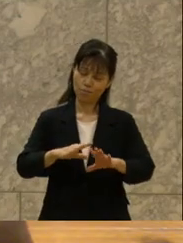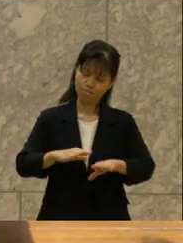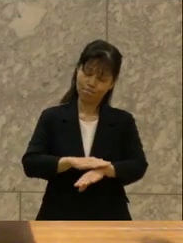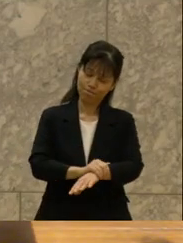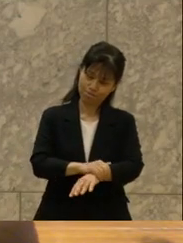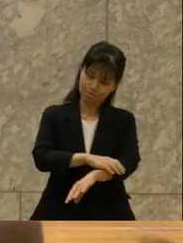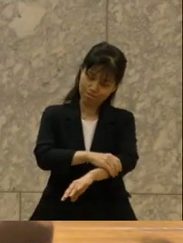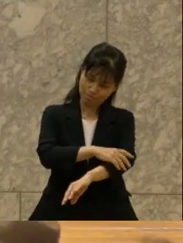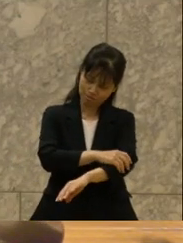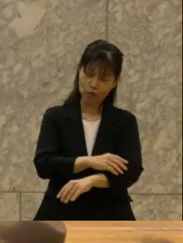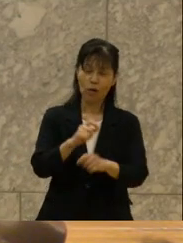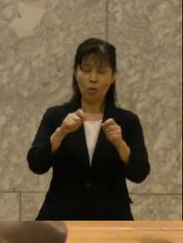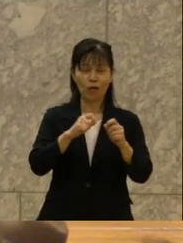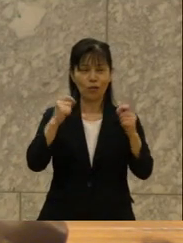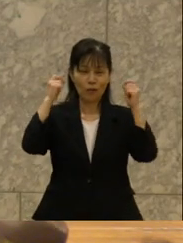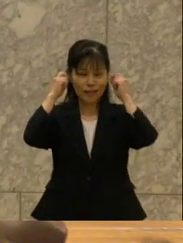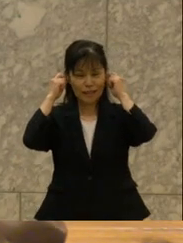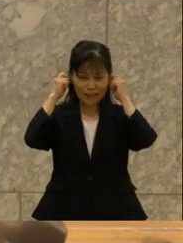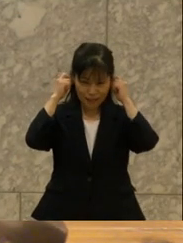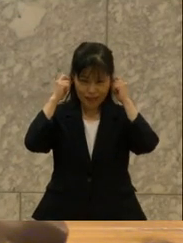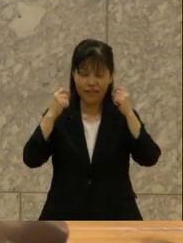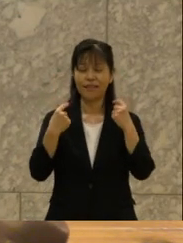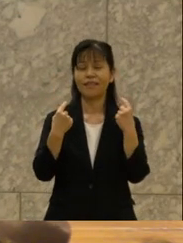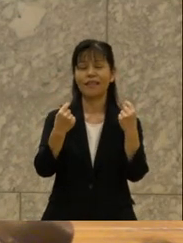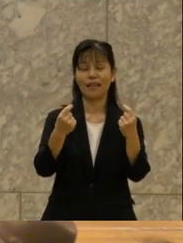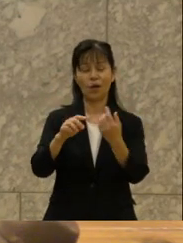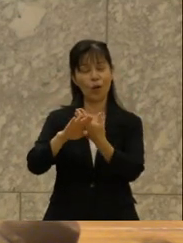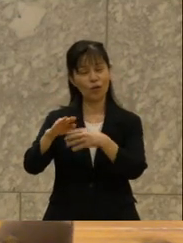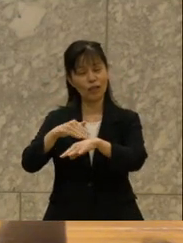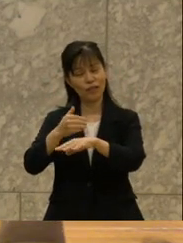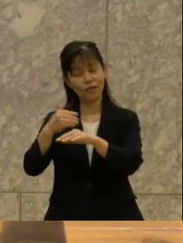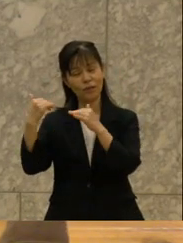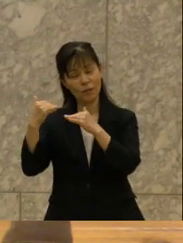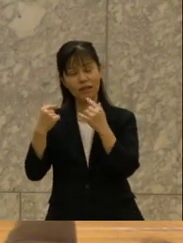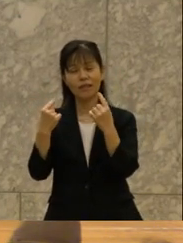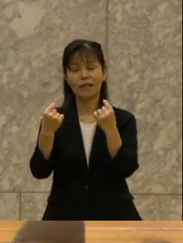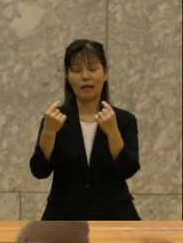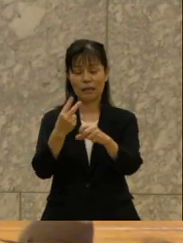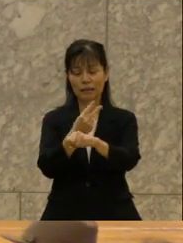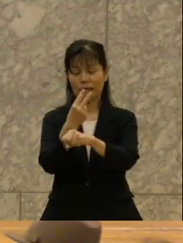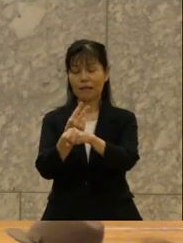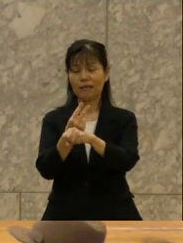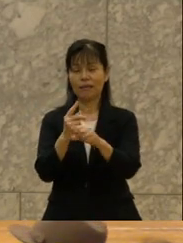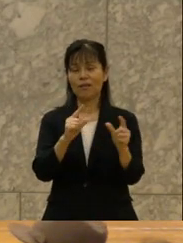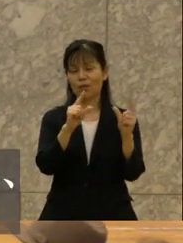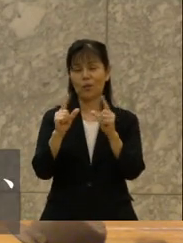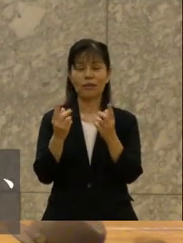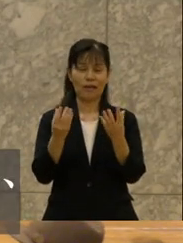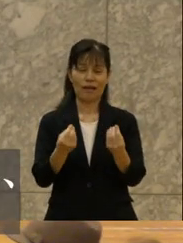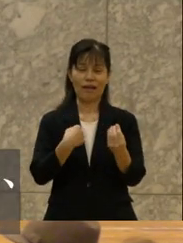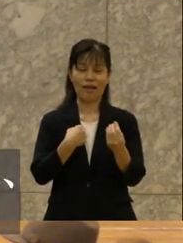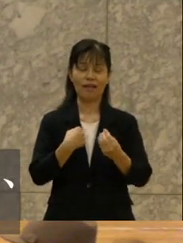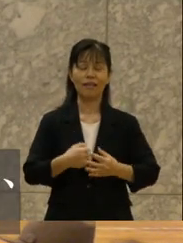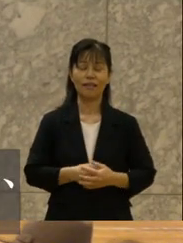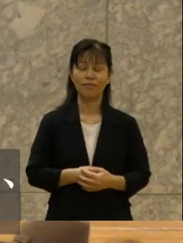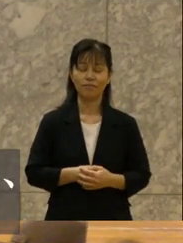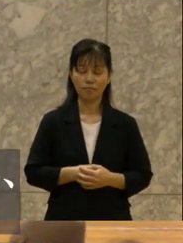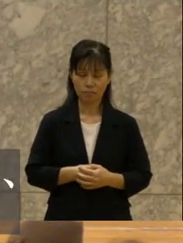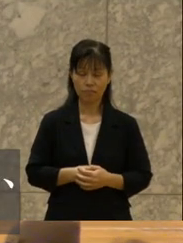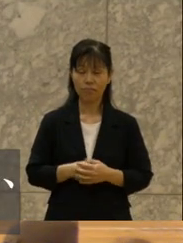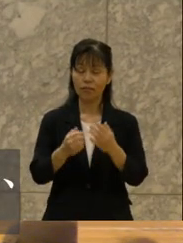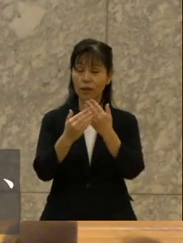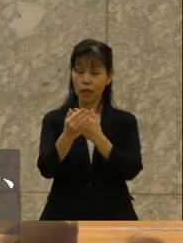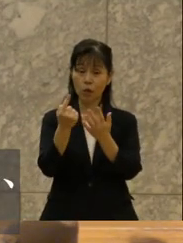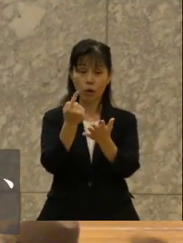ちょっと音楽を聴いてたりとかこう他の選手喋ったりしながら時間を潰していました今回の大会